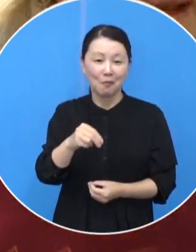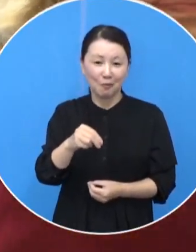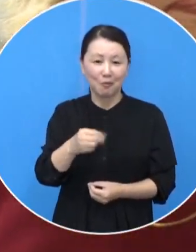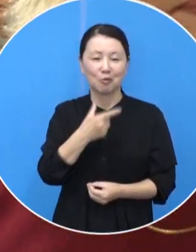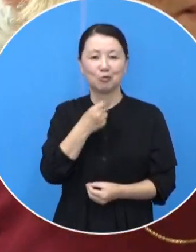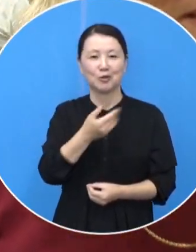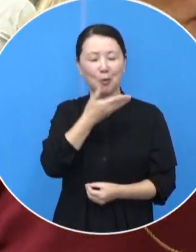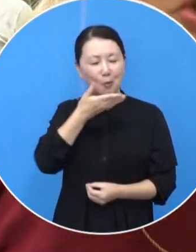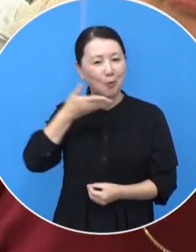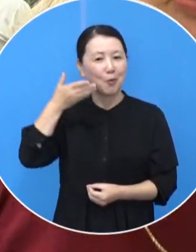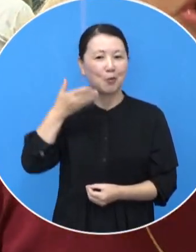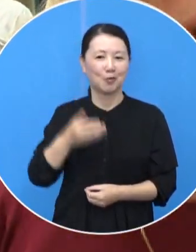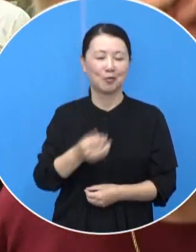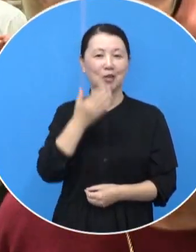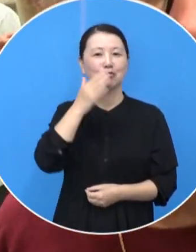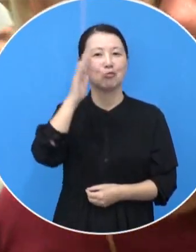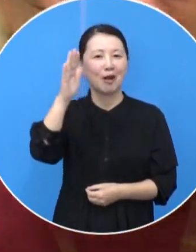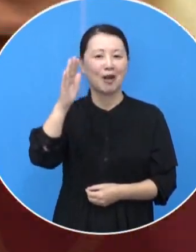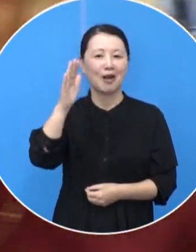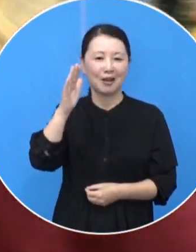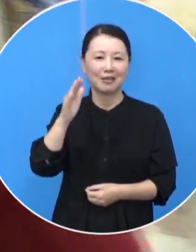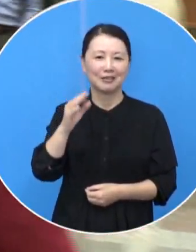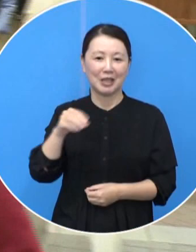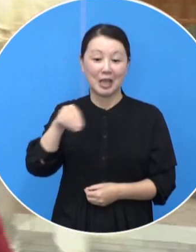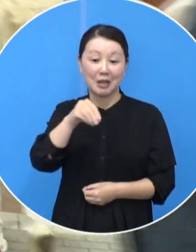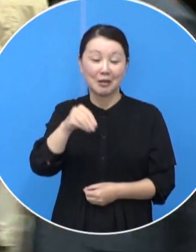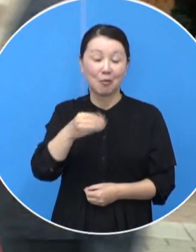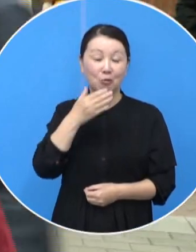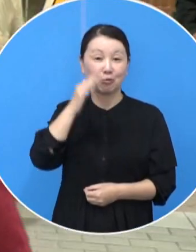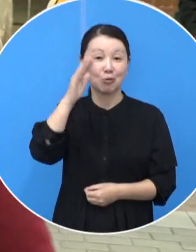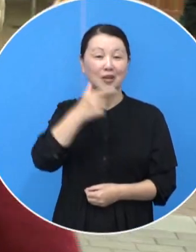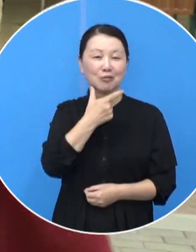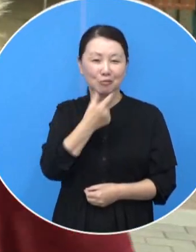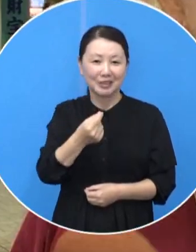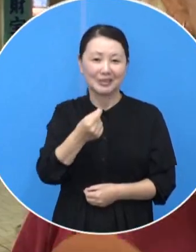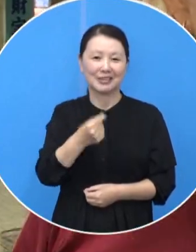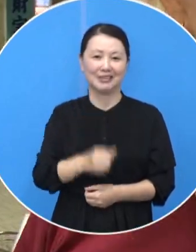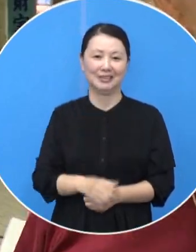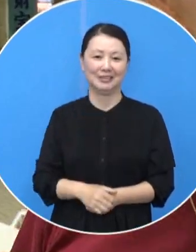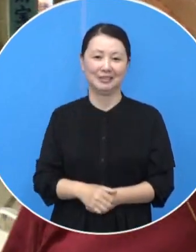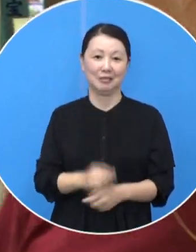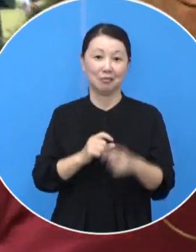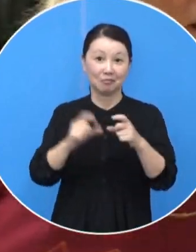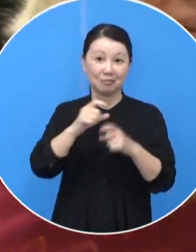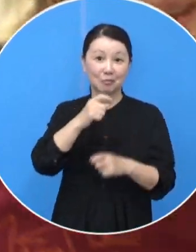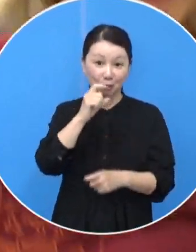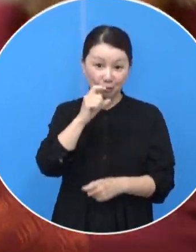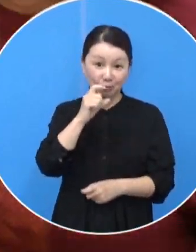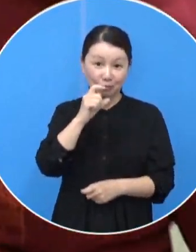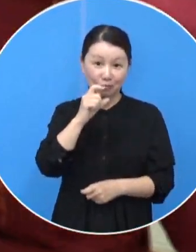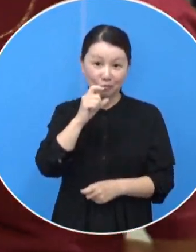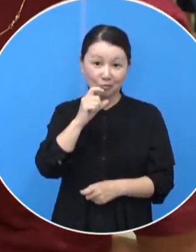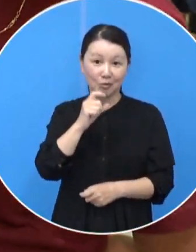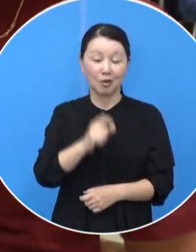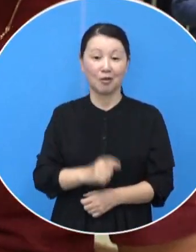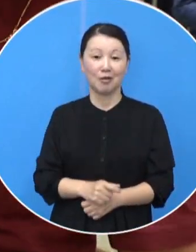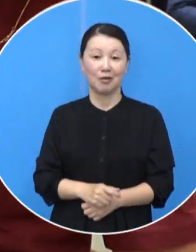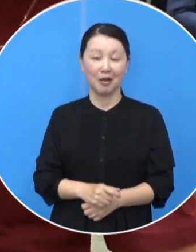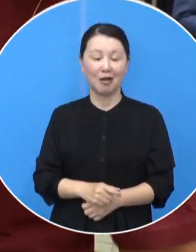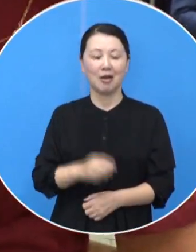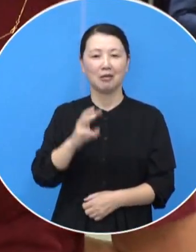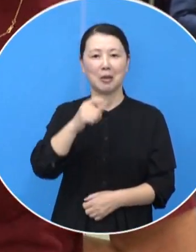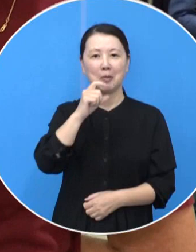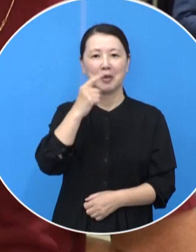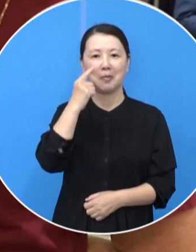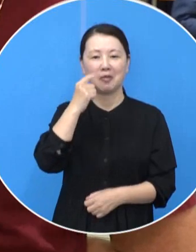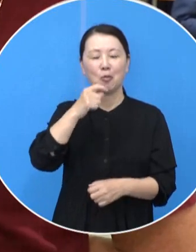It's very nice drink. Too high. We've been having lemon too high. Yes. You want some more? Oh, he's going